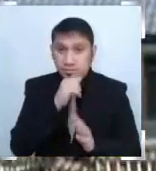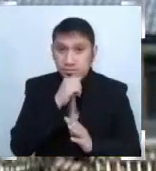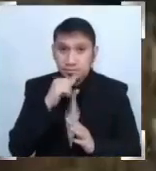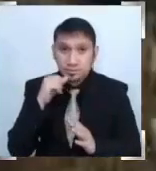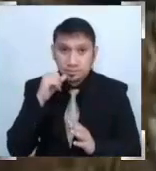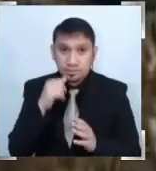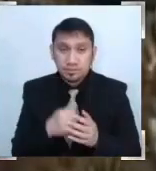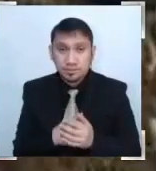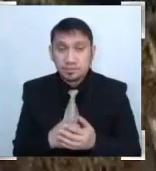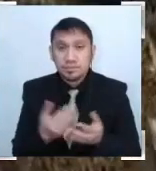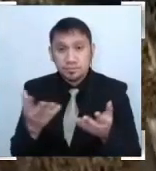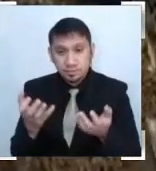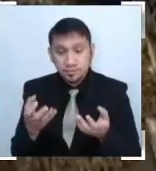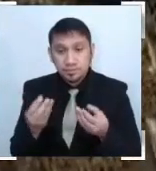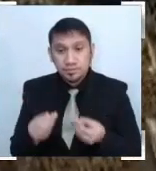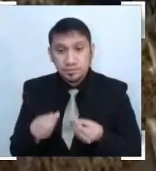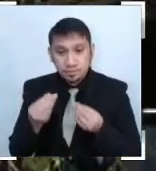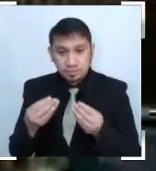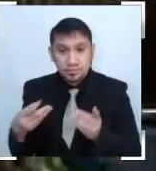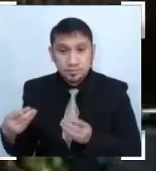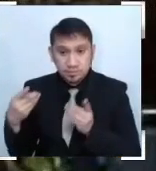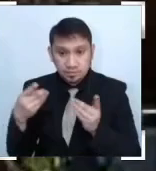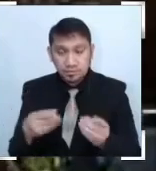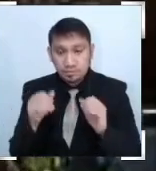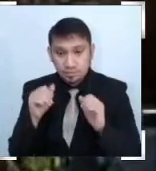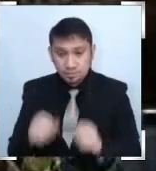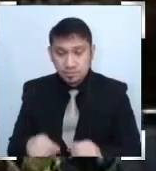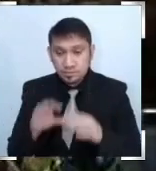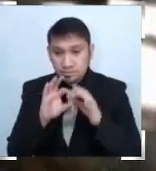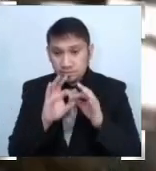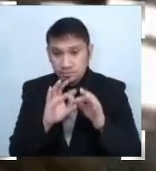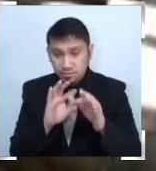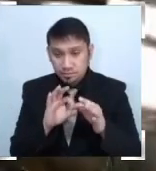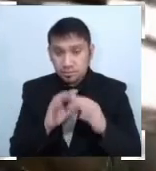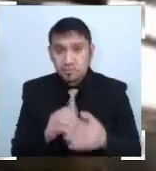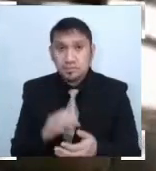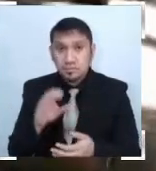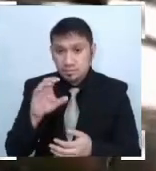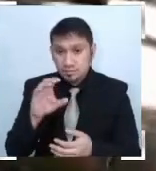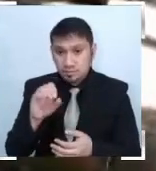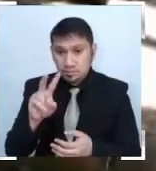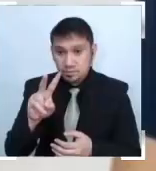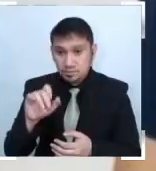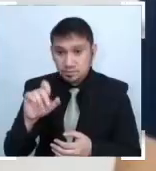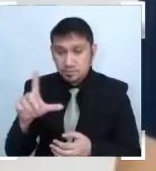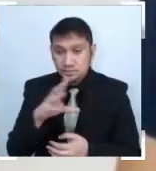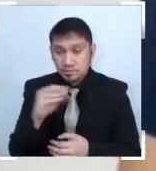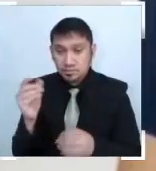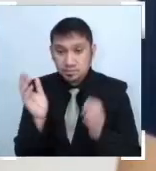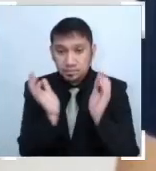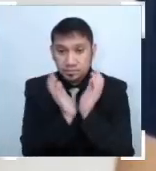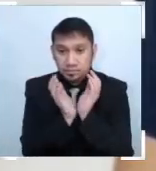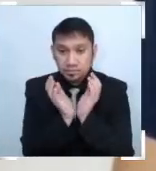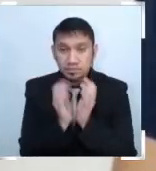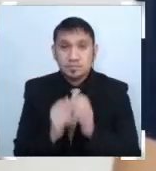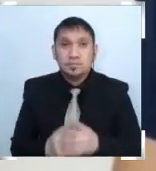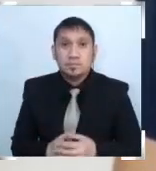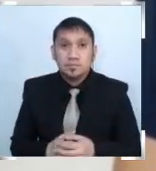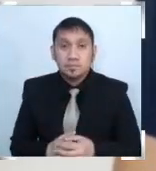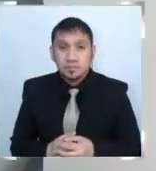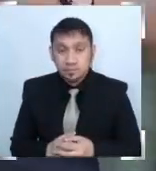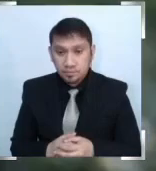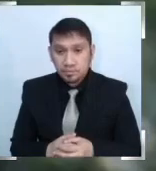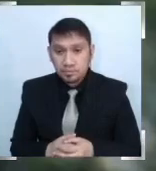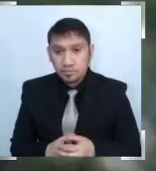gustong magbigay ng donasyon, maaari kayong makipag-ugnayan sa Office of Civil Defense at sa DSWD. Ako si Victoria